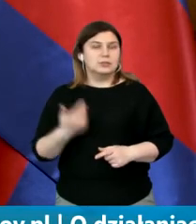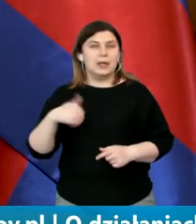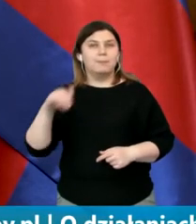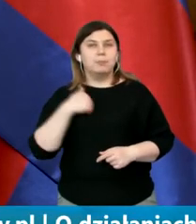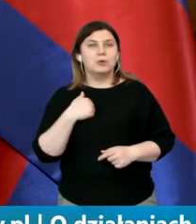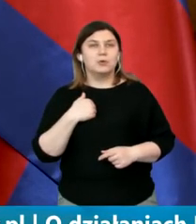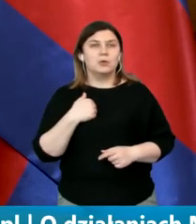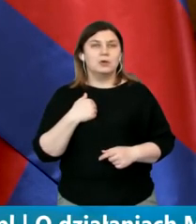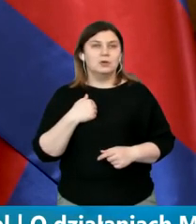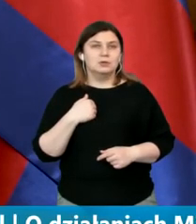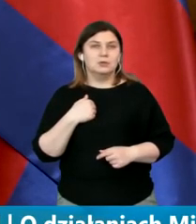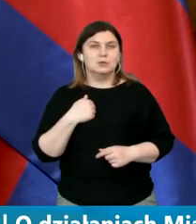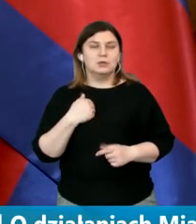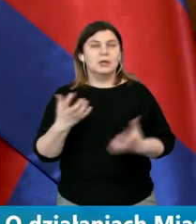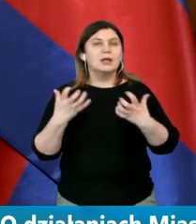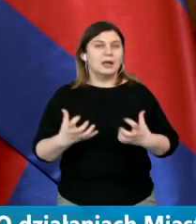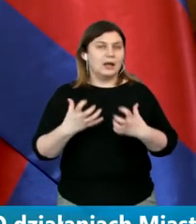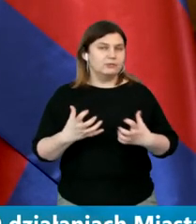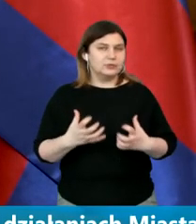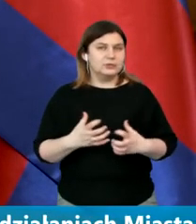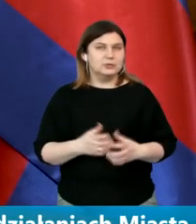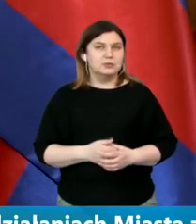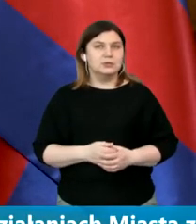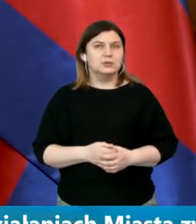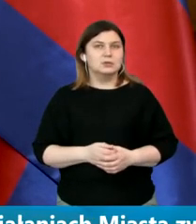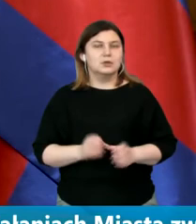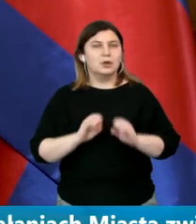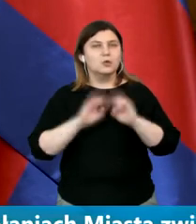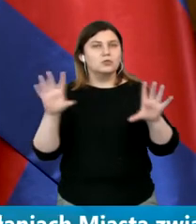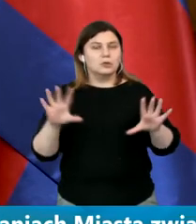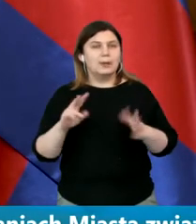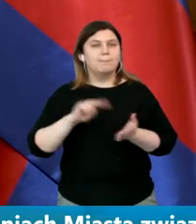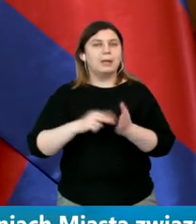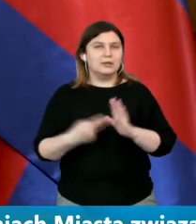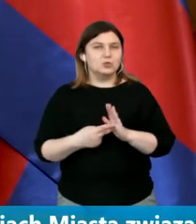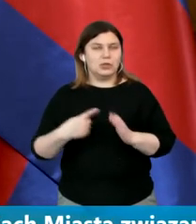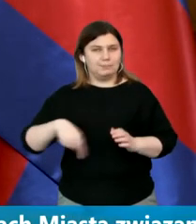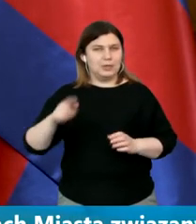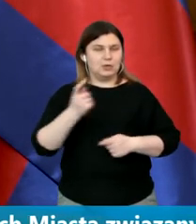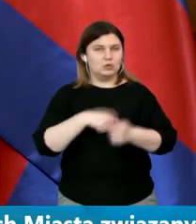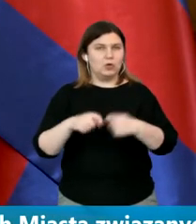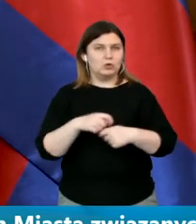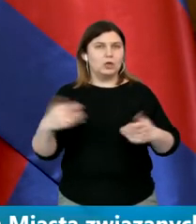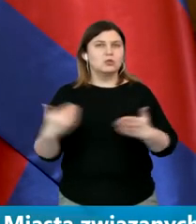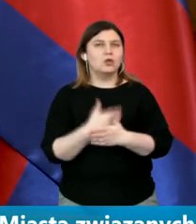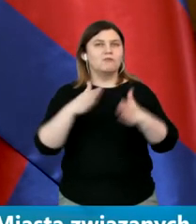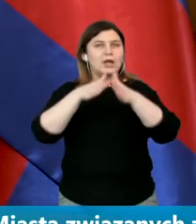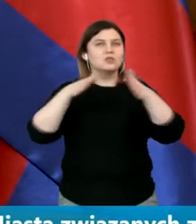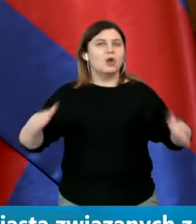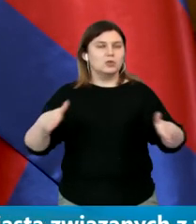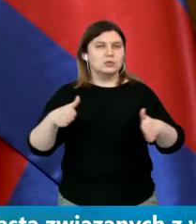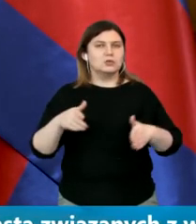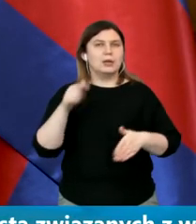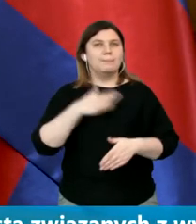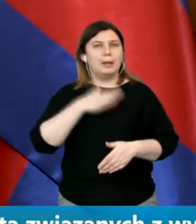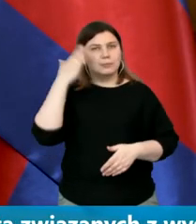to za bardzo chętnych. Więc oczywiście planujemy takie rozwiązanie przy nowym schronisku. Mam